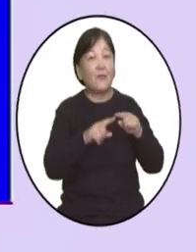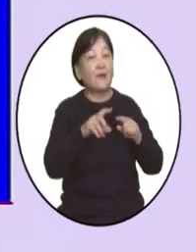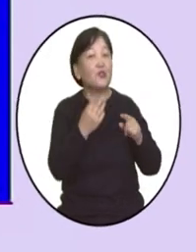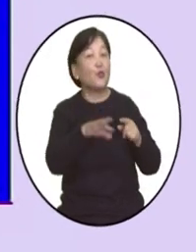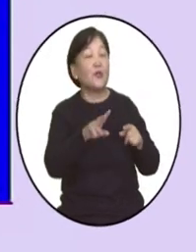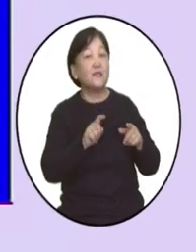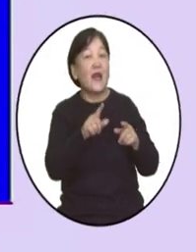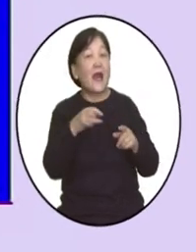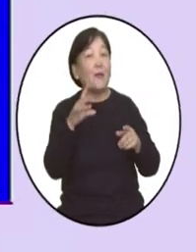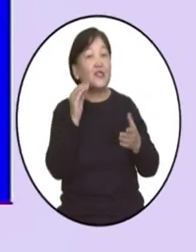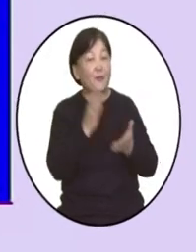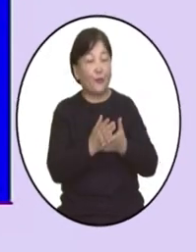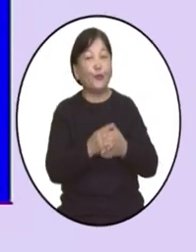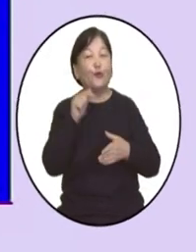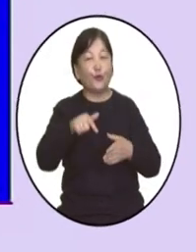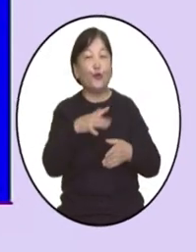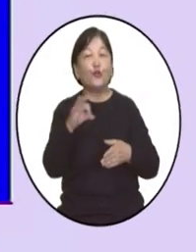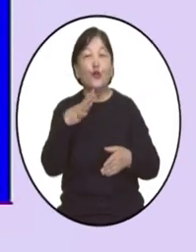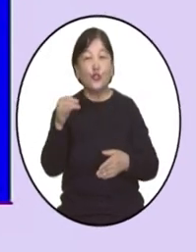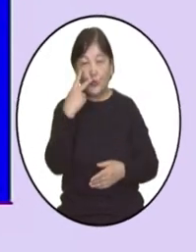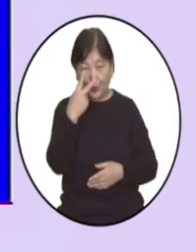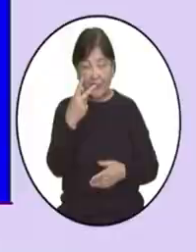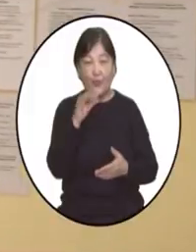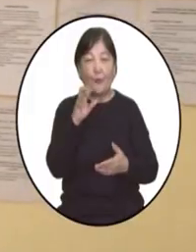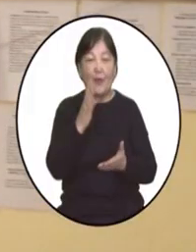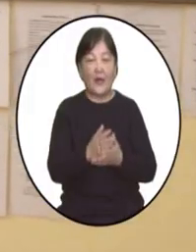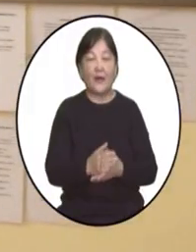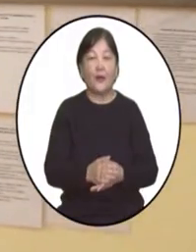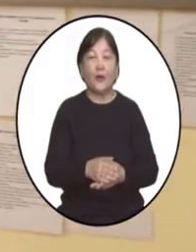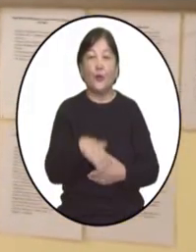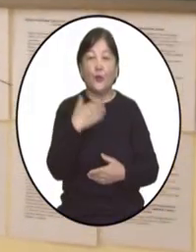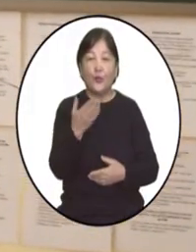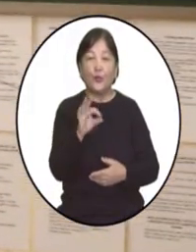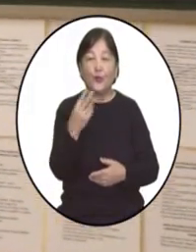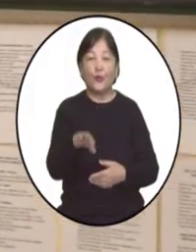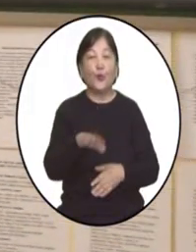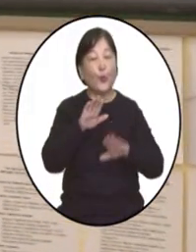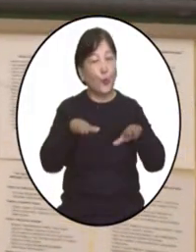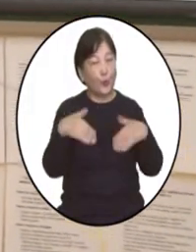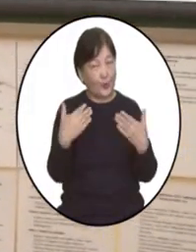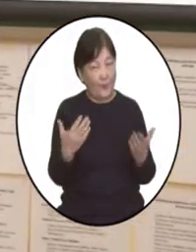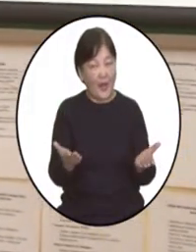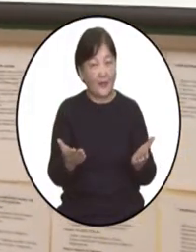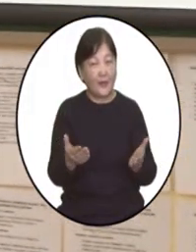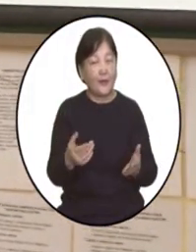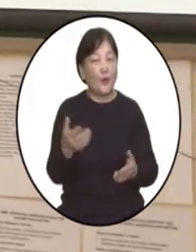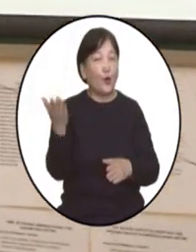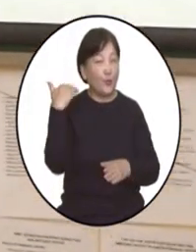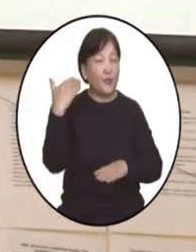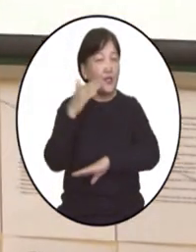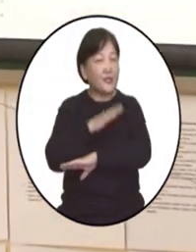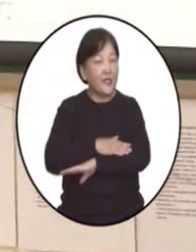хамаарлыг тооцоолох нэ өнөөдөр хичээл дээр. За юуны түрүү хэлвэлээ бүх сурагчид маань мэдлэгээ нэг өмнөх